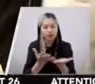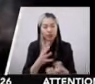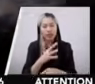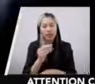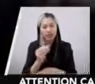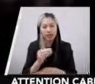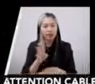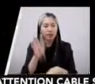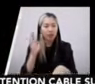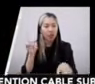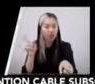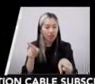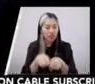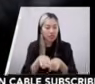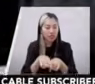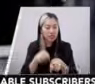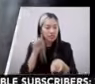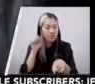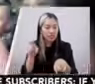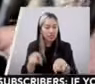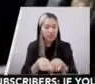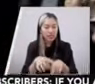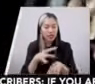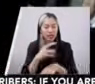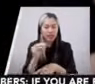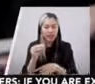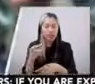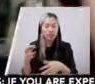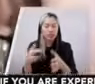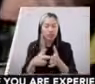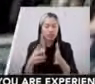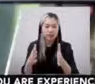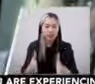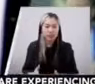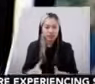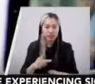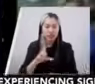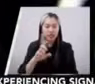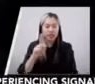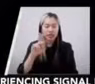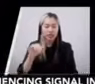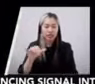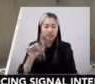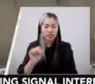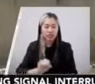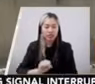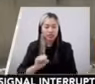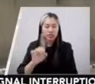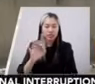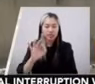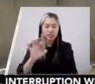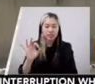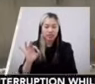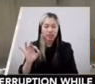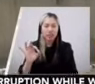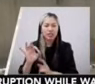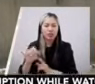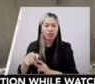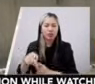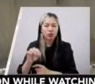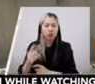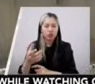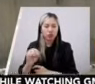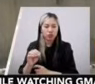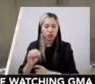Sheila at ang kinatawan ng Lucky South 99 Pogo sa Porac na si Cassandra Ong. Pwede raw ipakansela ng korte